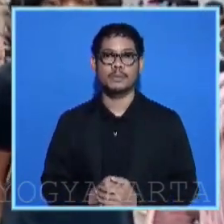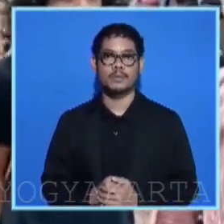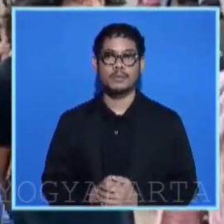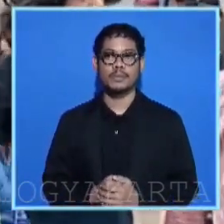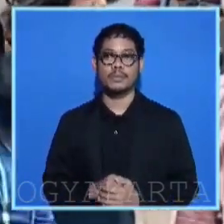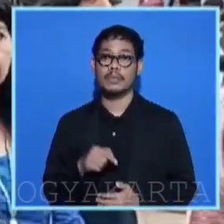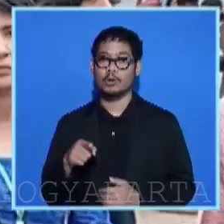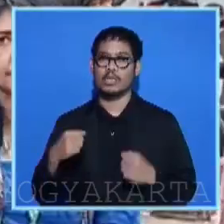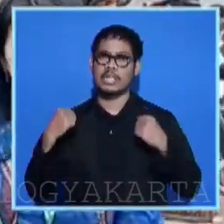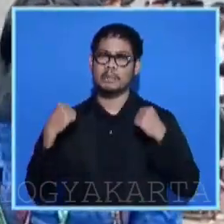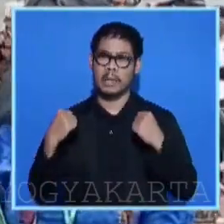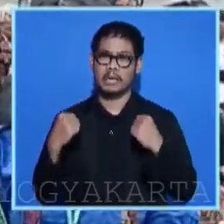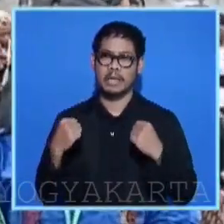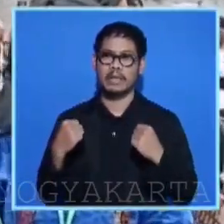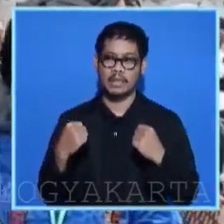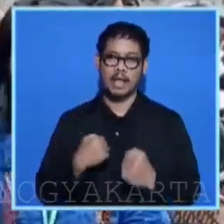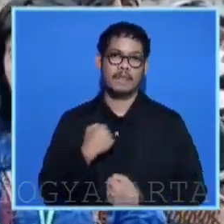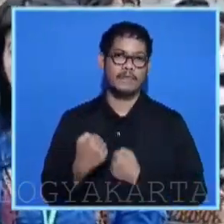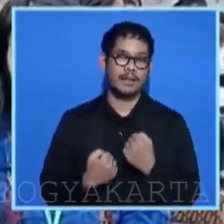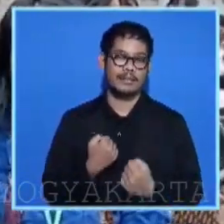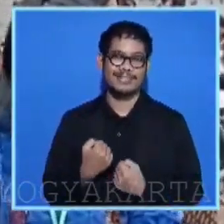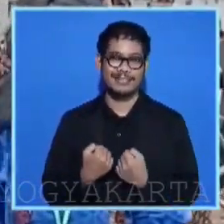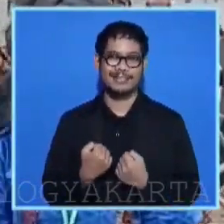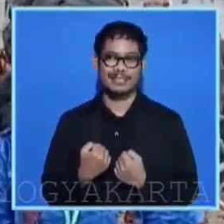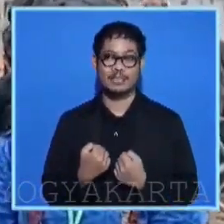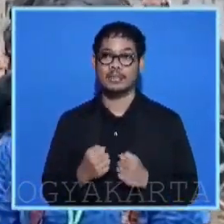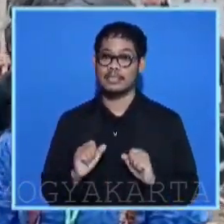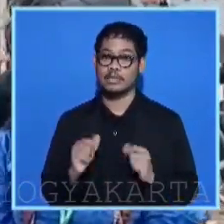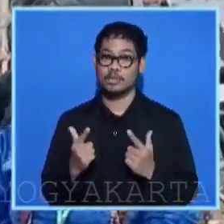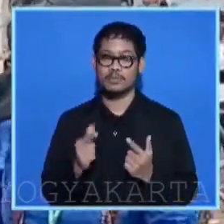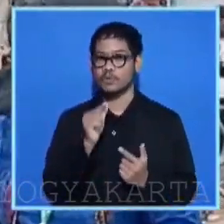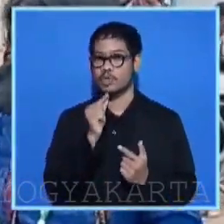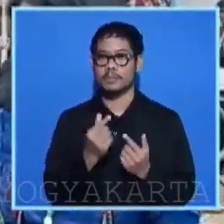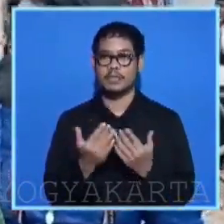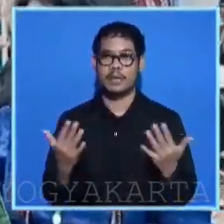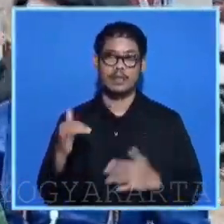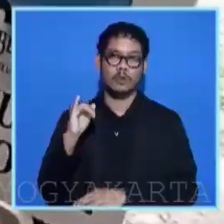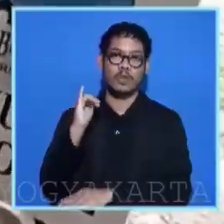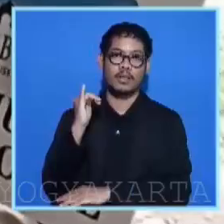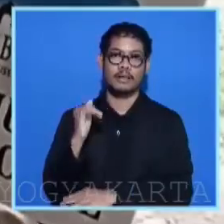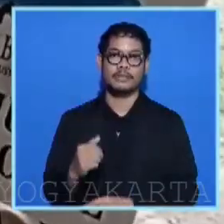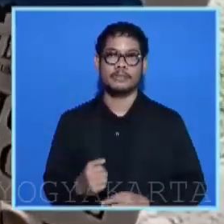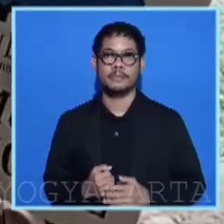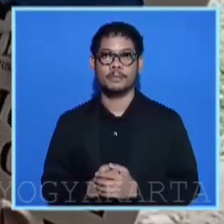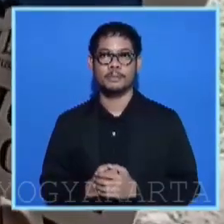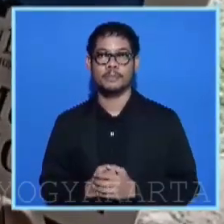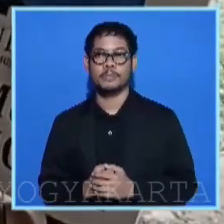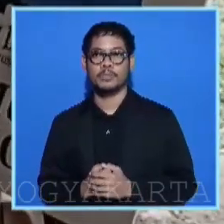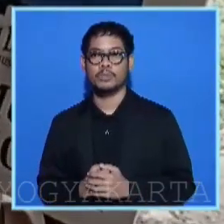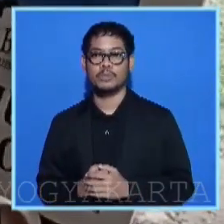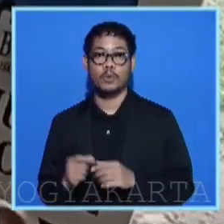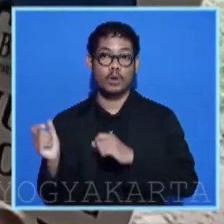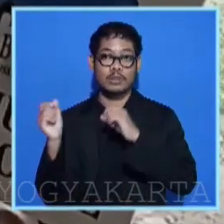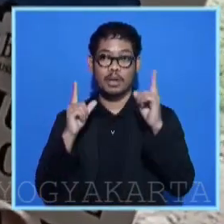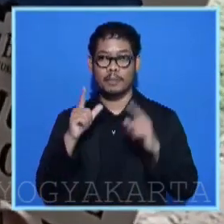semangat dan aktivitas kehidupan masyarakat budaya. Konsep